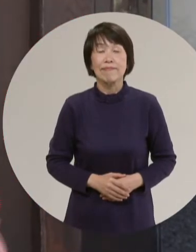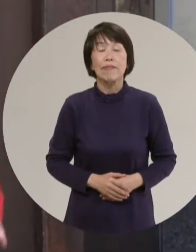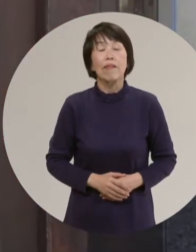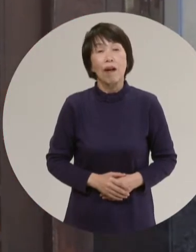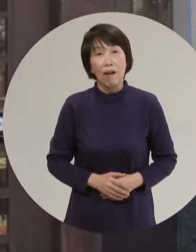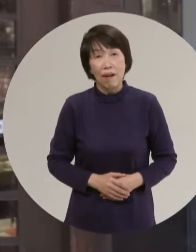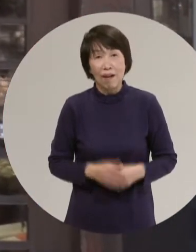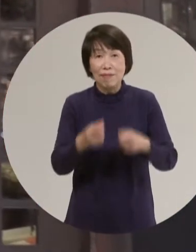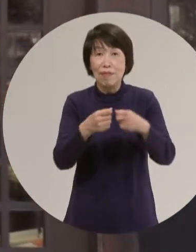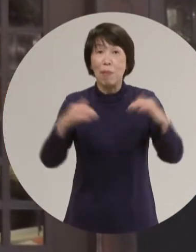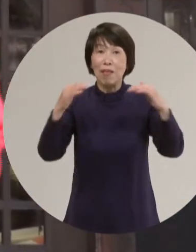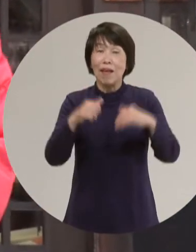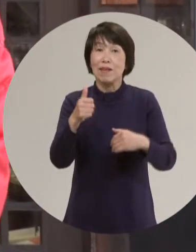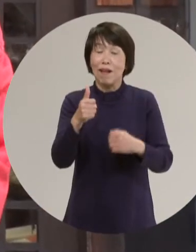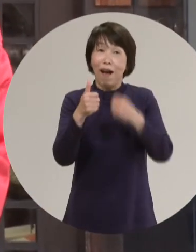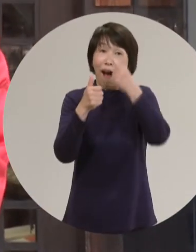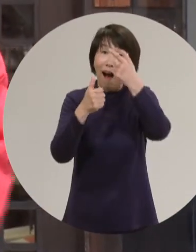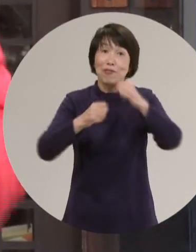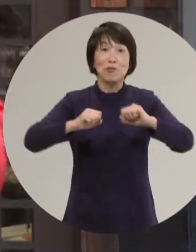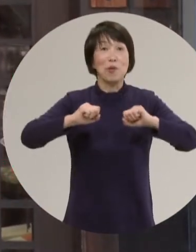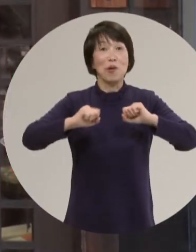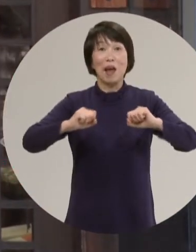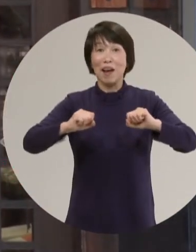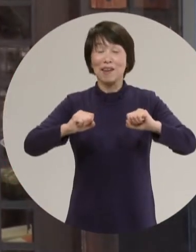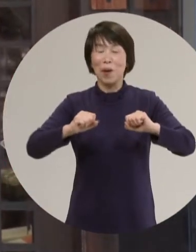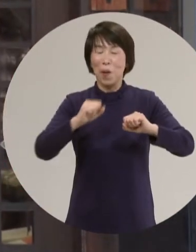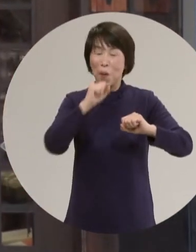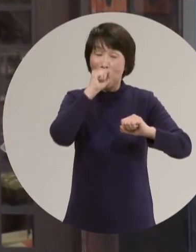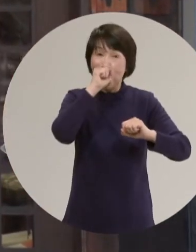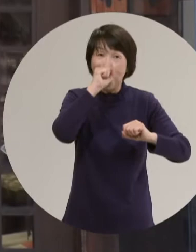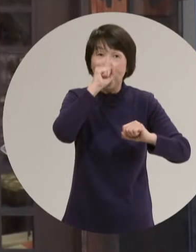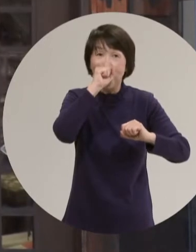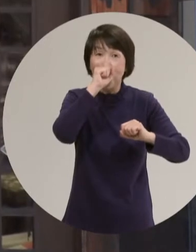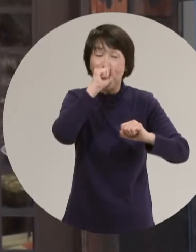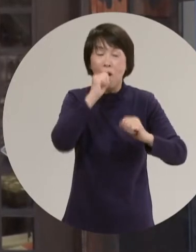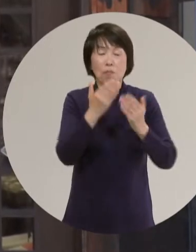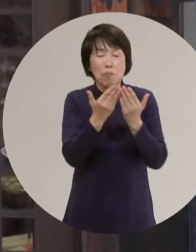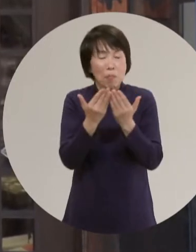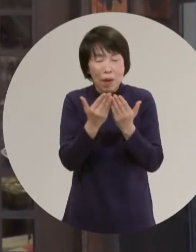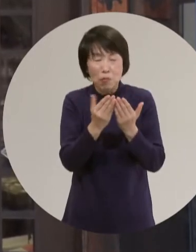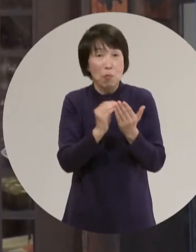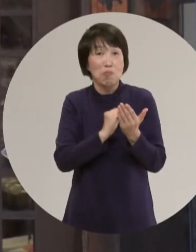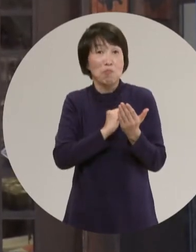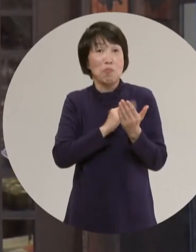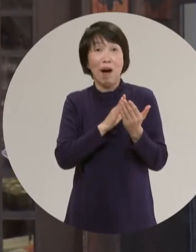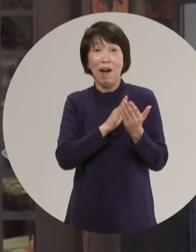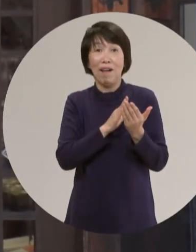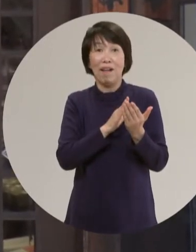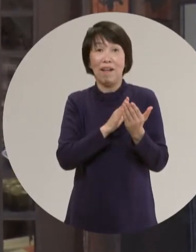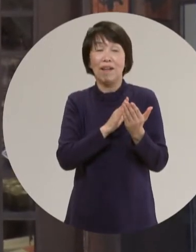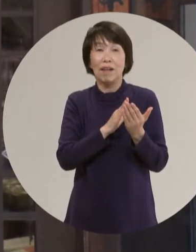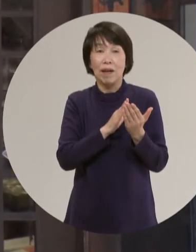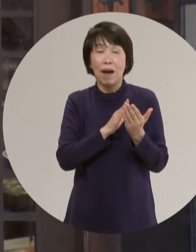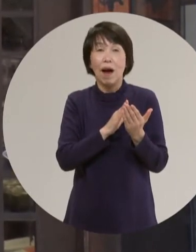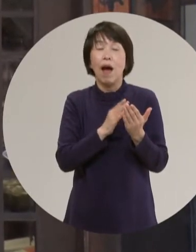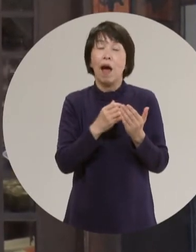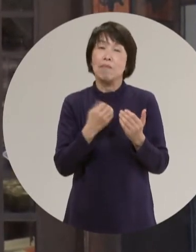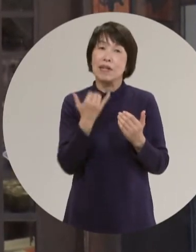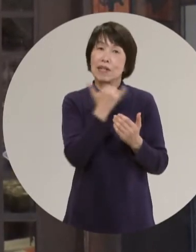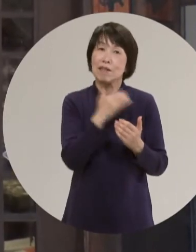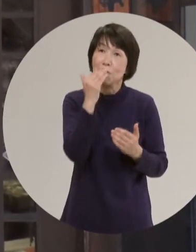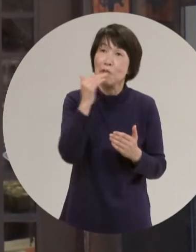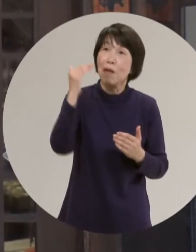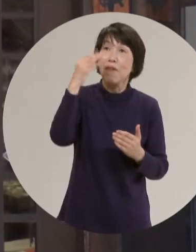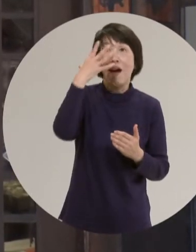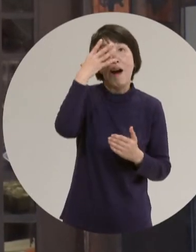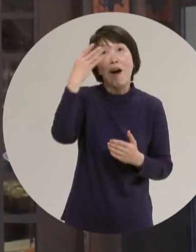いやー鍋谷さん、明るくて元気ではつらつとしてて勉強し、やっぱね、憧れ